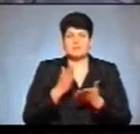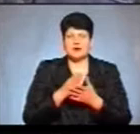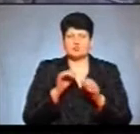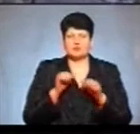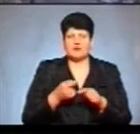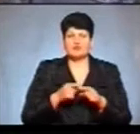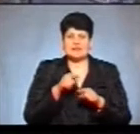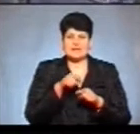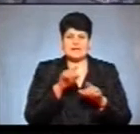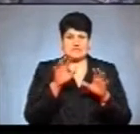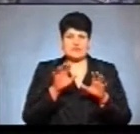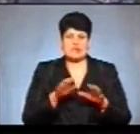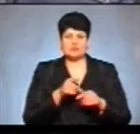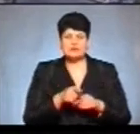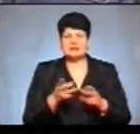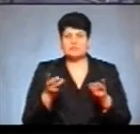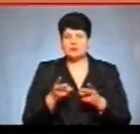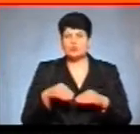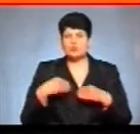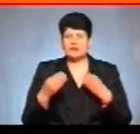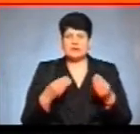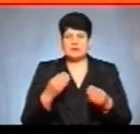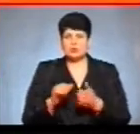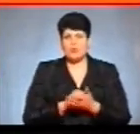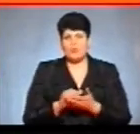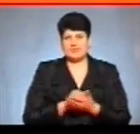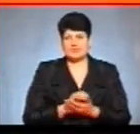на цей статус, які необхідно подати документи.